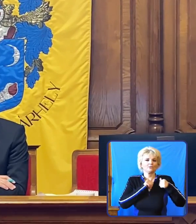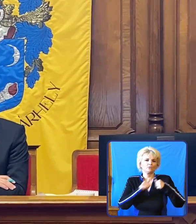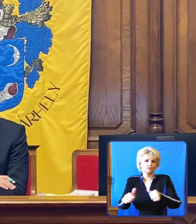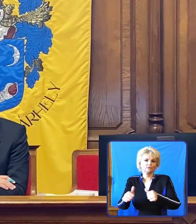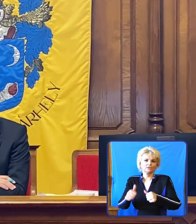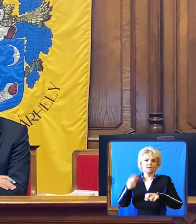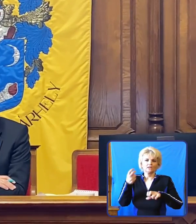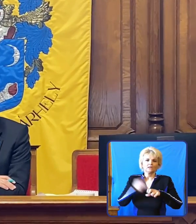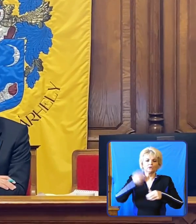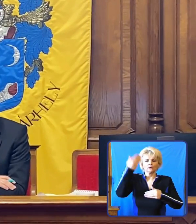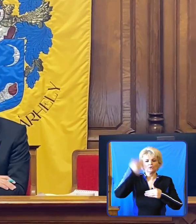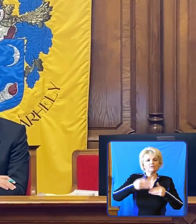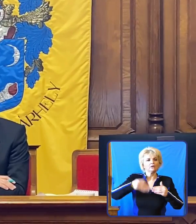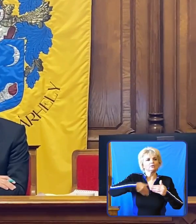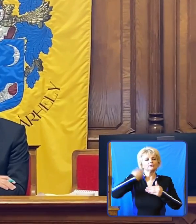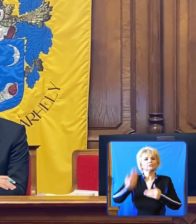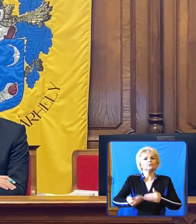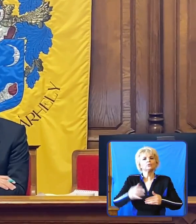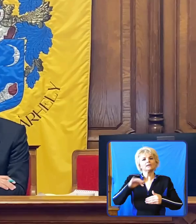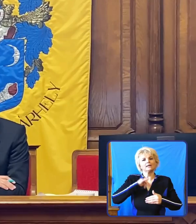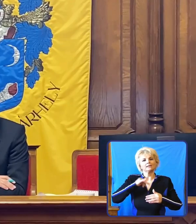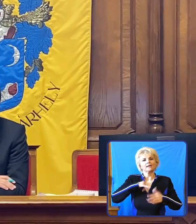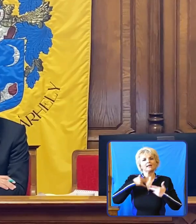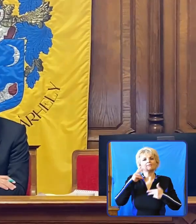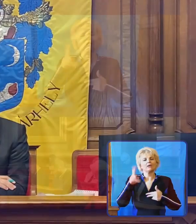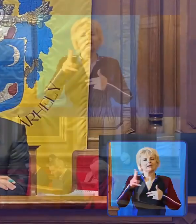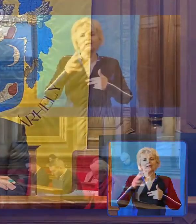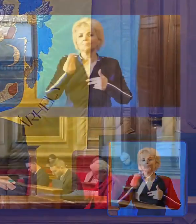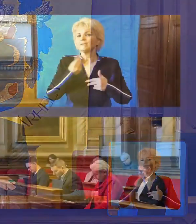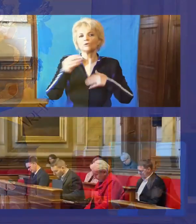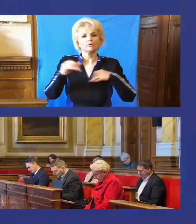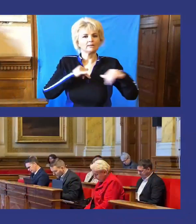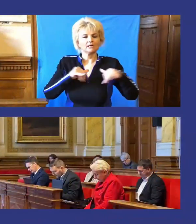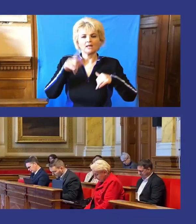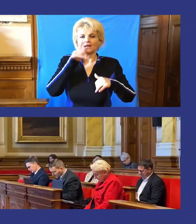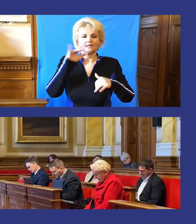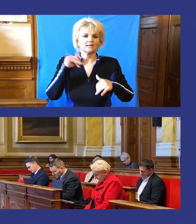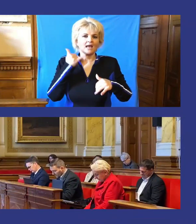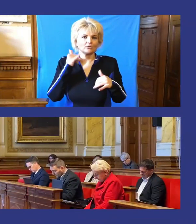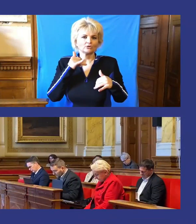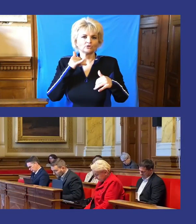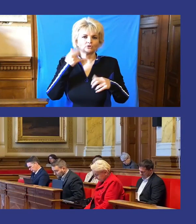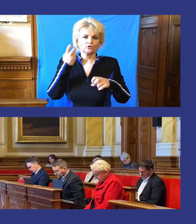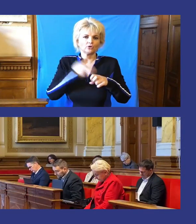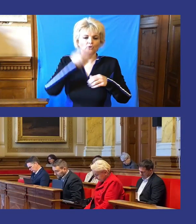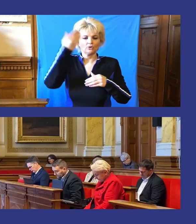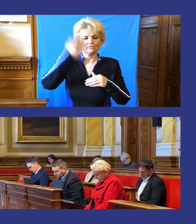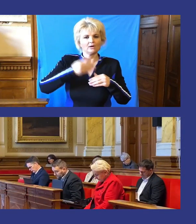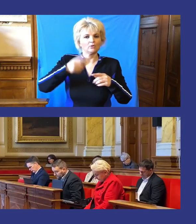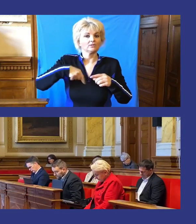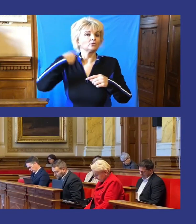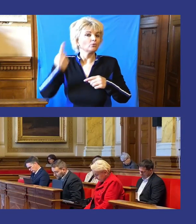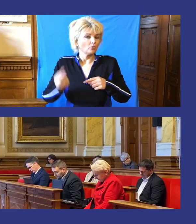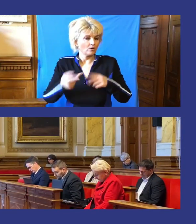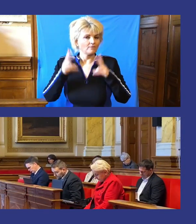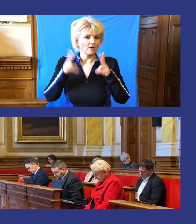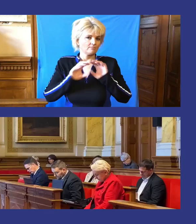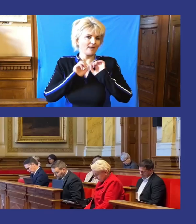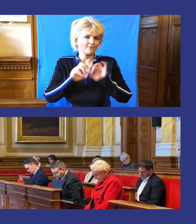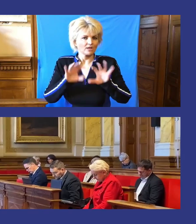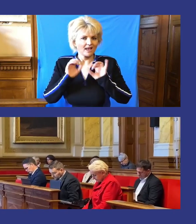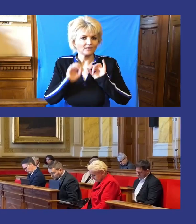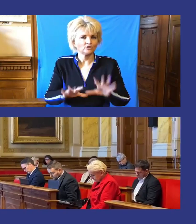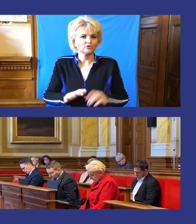a kőfalon túl érdekel bárkit, hogy mi van a Hódmezővásárhelyen. Hát most azon kívül, hogy Lázár János az a kőfalon túl rendelkezik igazán